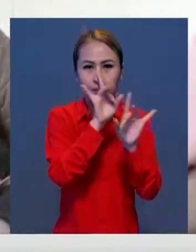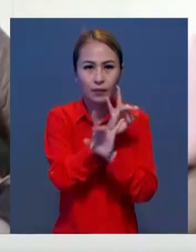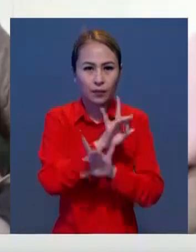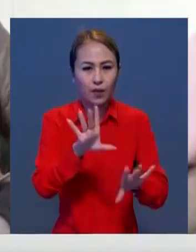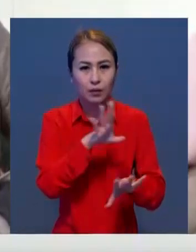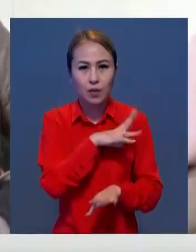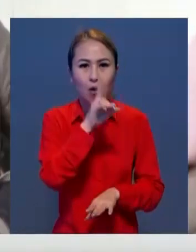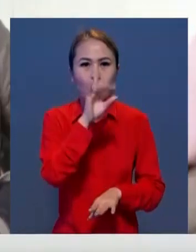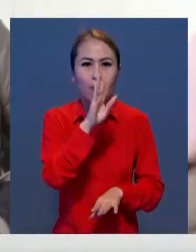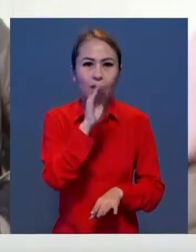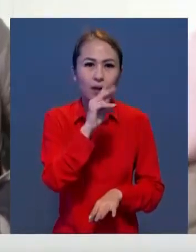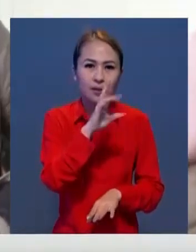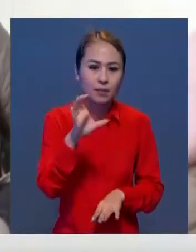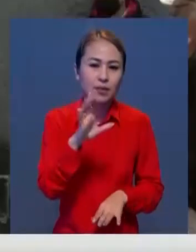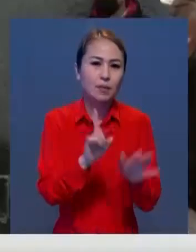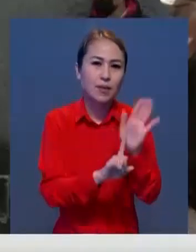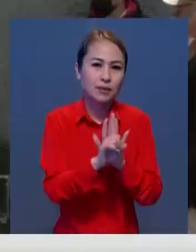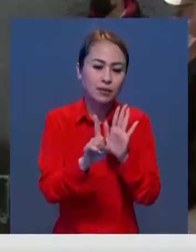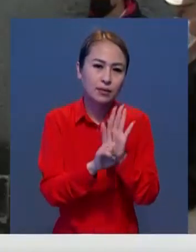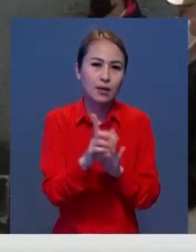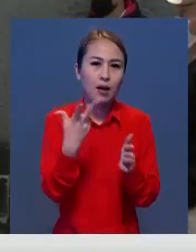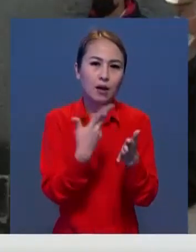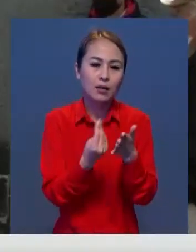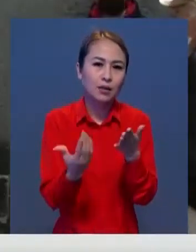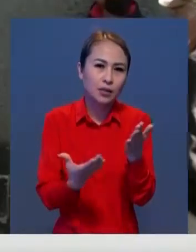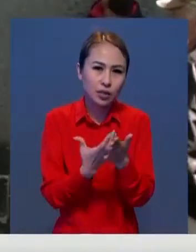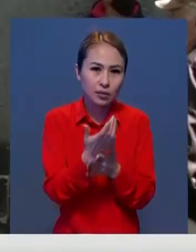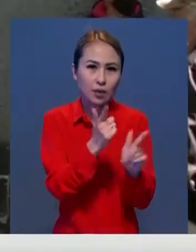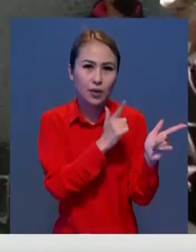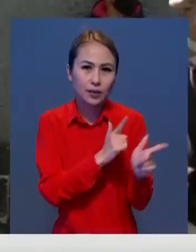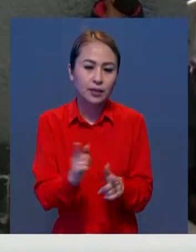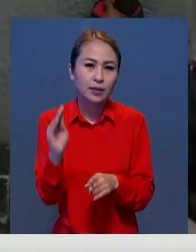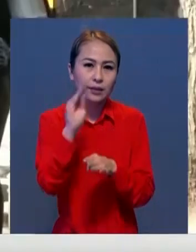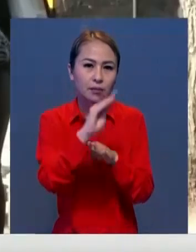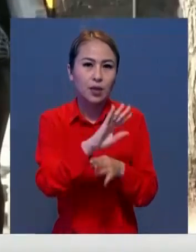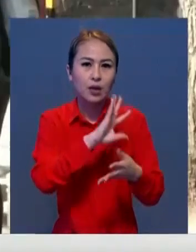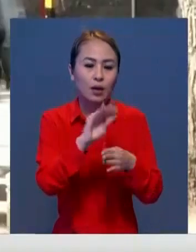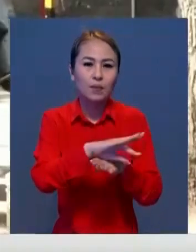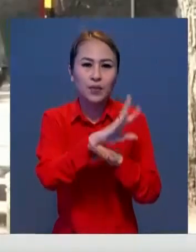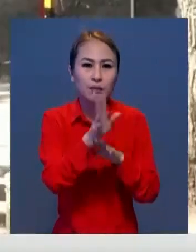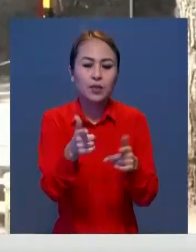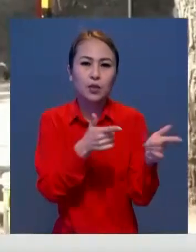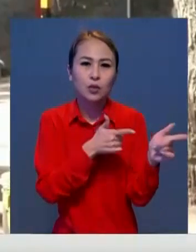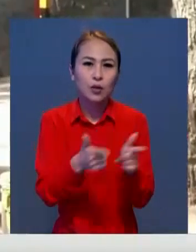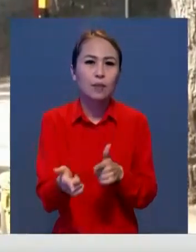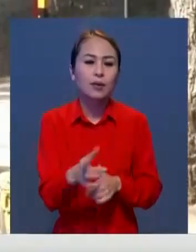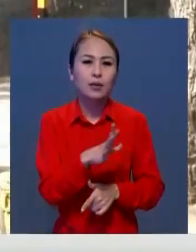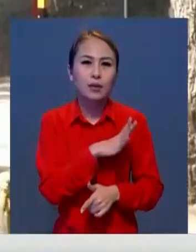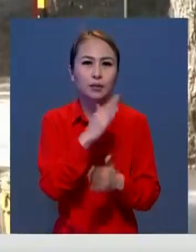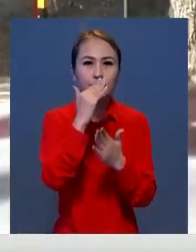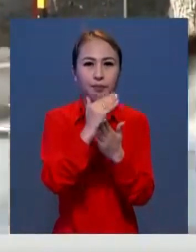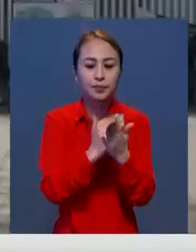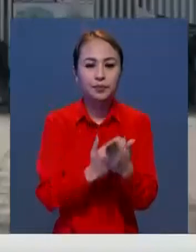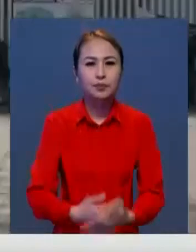жатқанында тілге тиек етті. COVAX бастамасын қаржыландыруға шақырды. Бұл бастама кедей елдерді екпемен қамтамасыз етуге